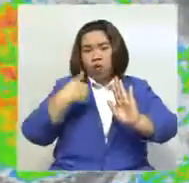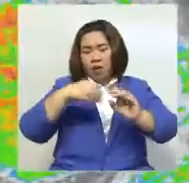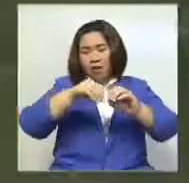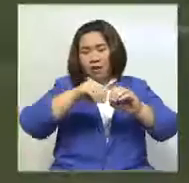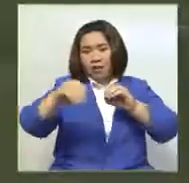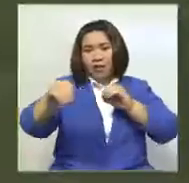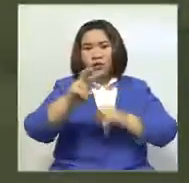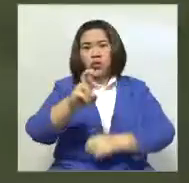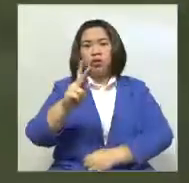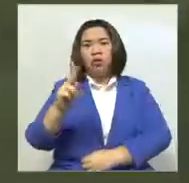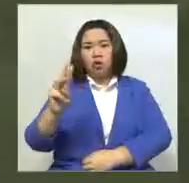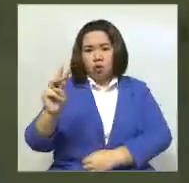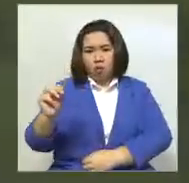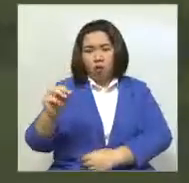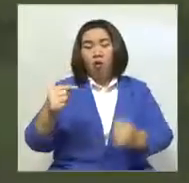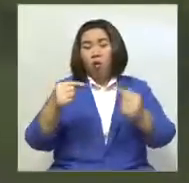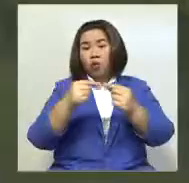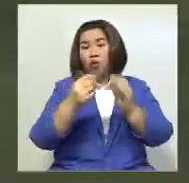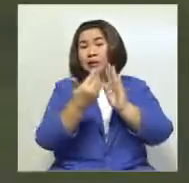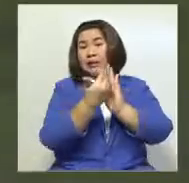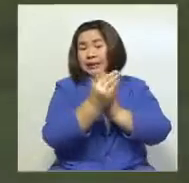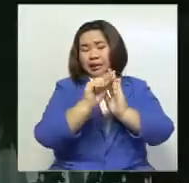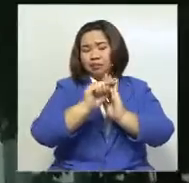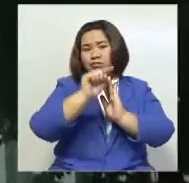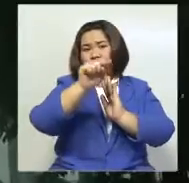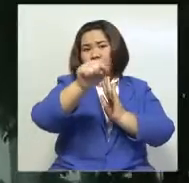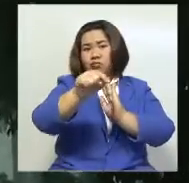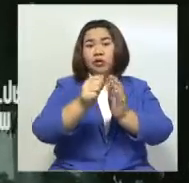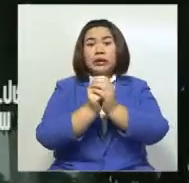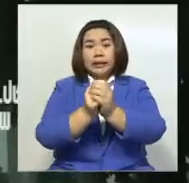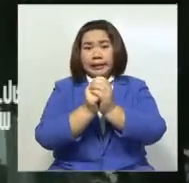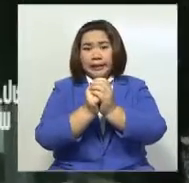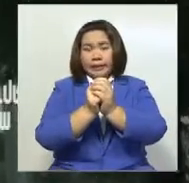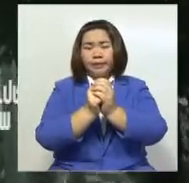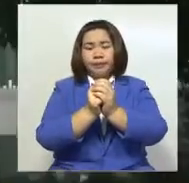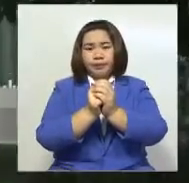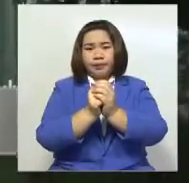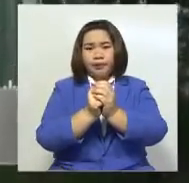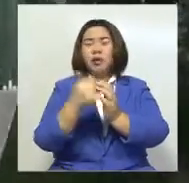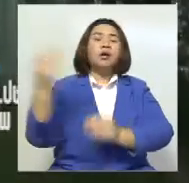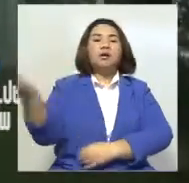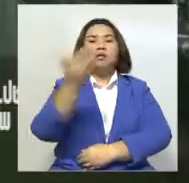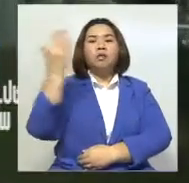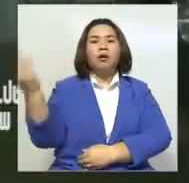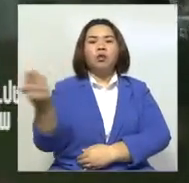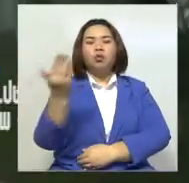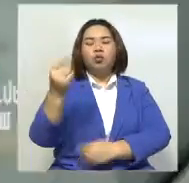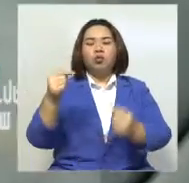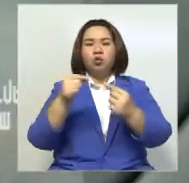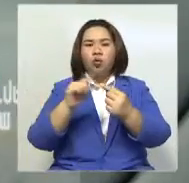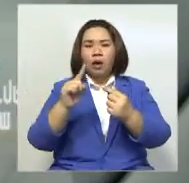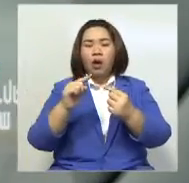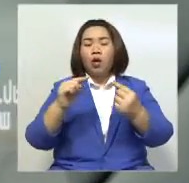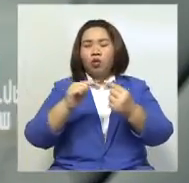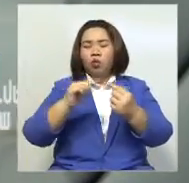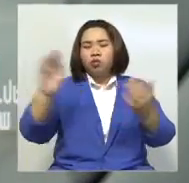ณ200กิโลเมตรทางด้านตะวันออกเฉียงเหนือของเกาะไหหลำของประเทศจีนนะคะพายุลูกนี้จะเคลื่อนตัวทางทิศ